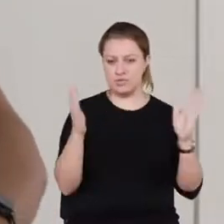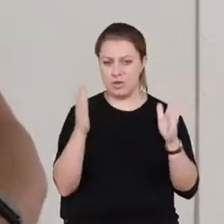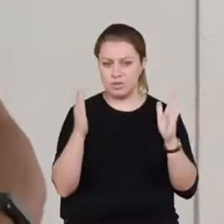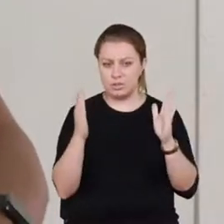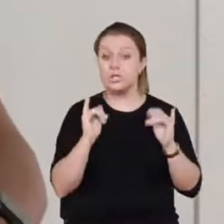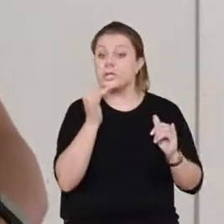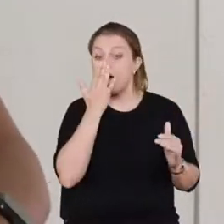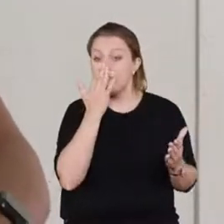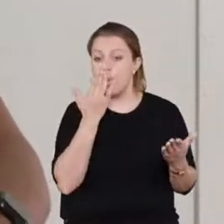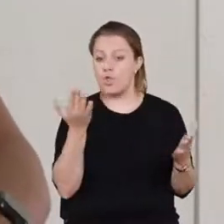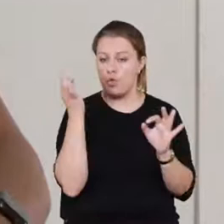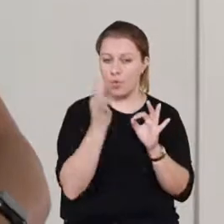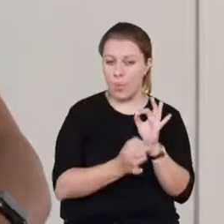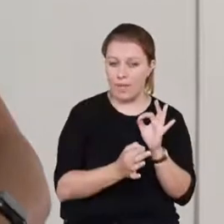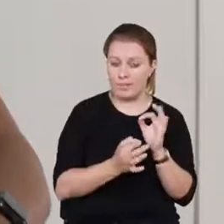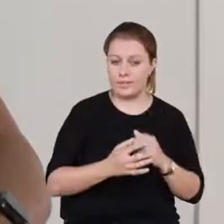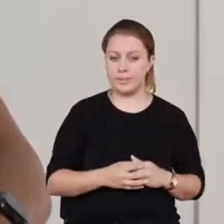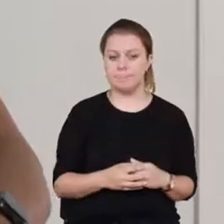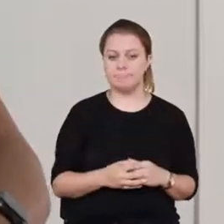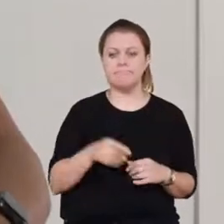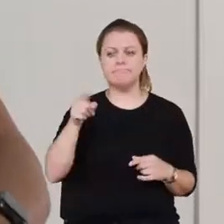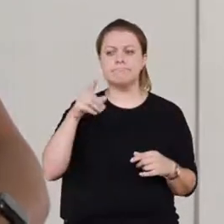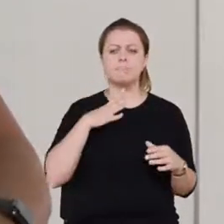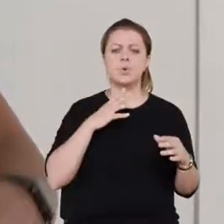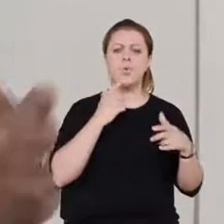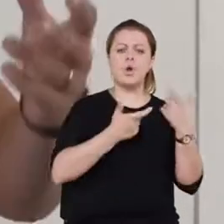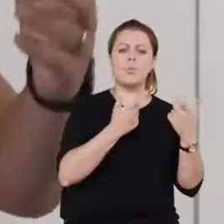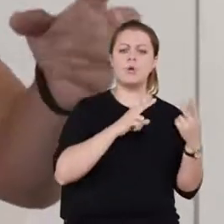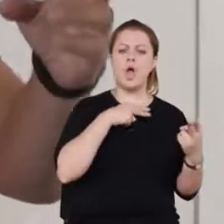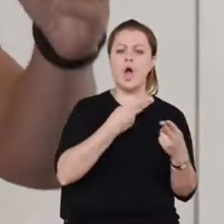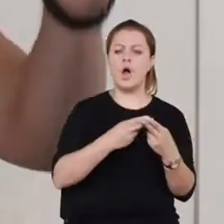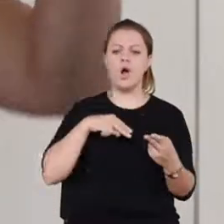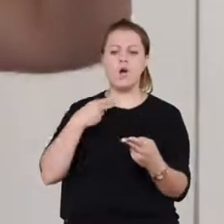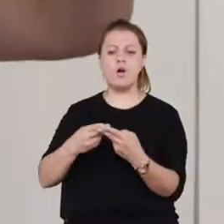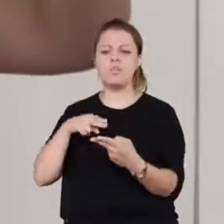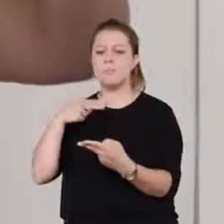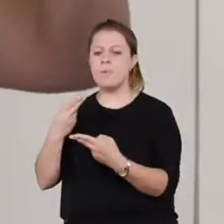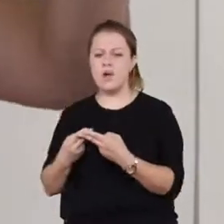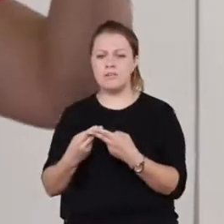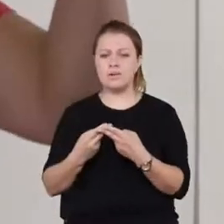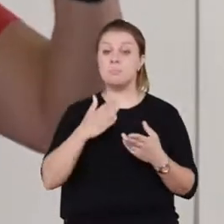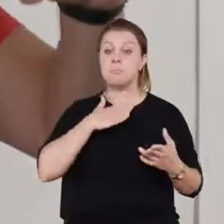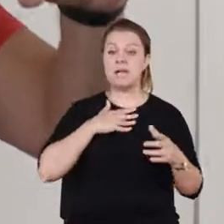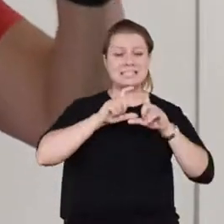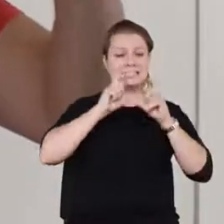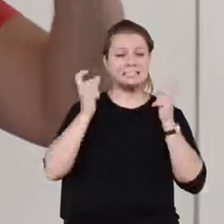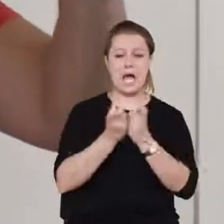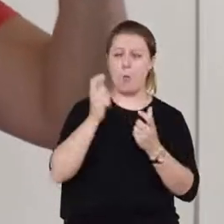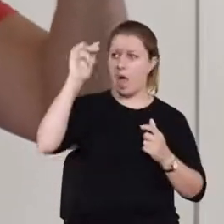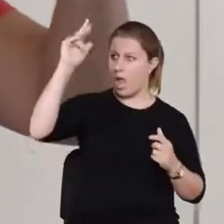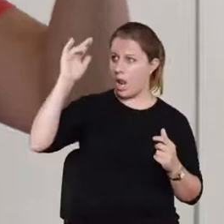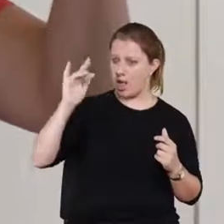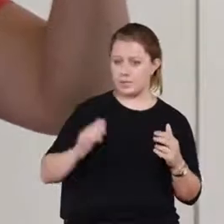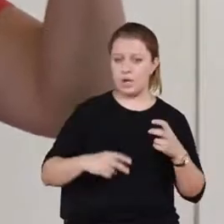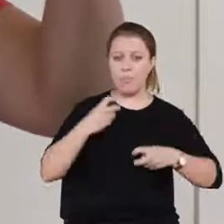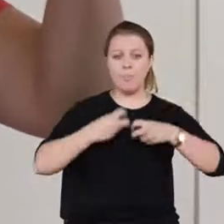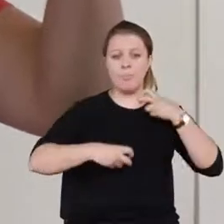jeszcze, no to oni odpowiadali, mieli całą listę